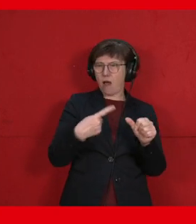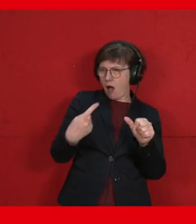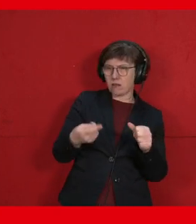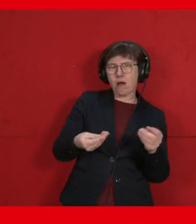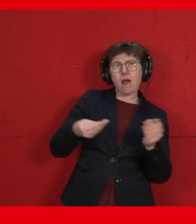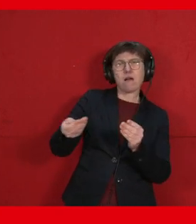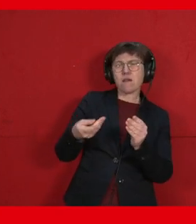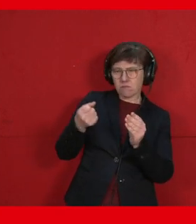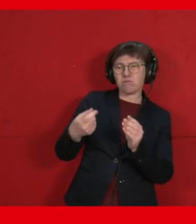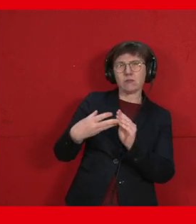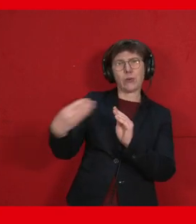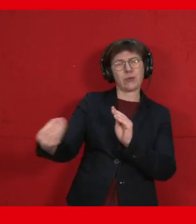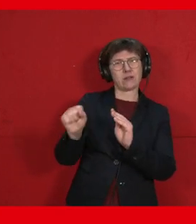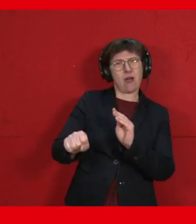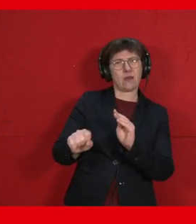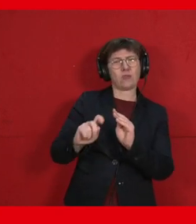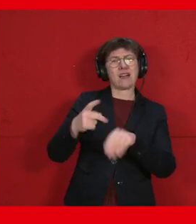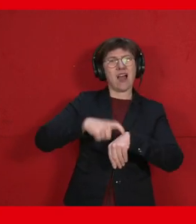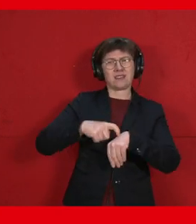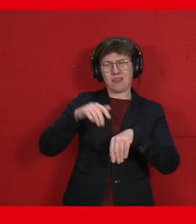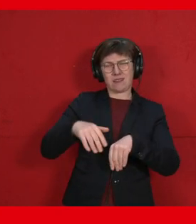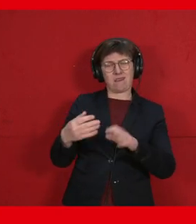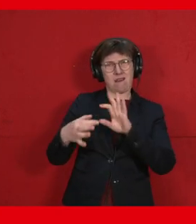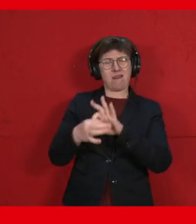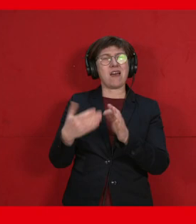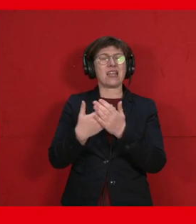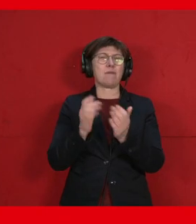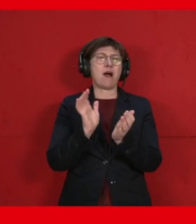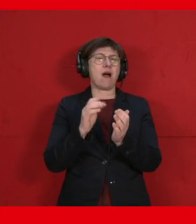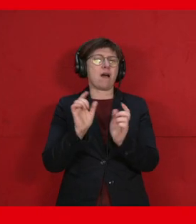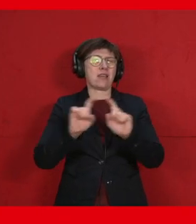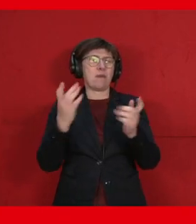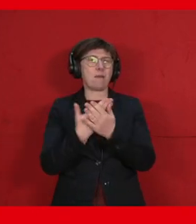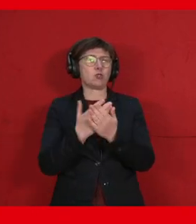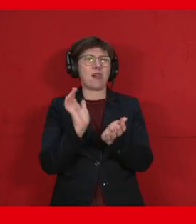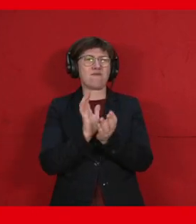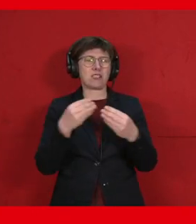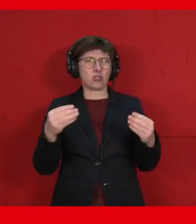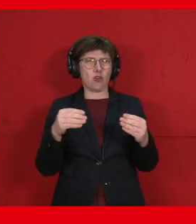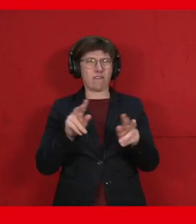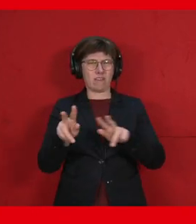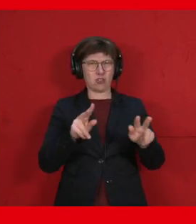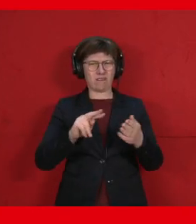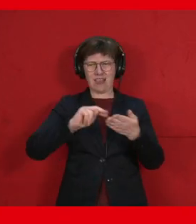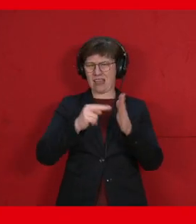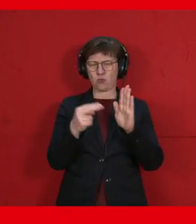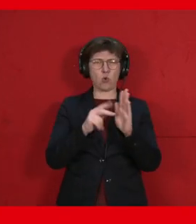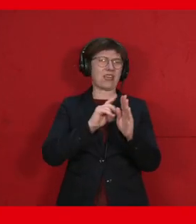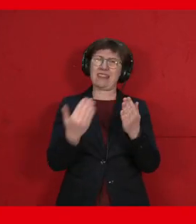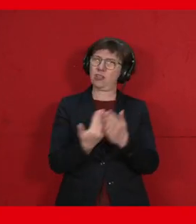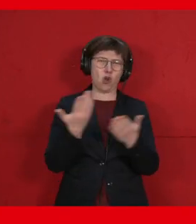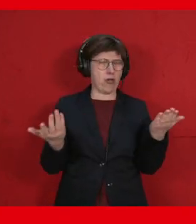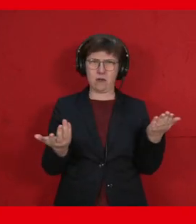das machen. Und gleichzeitig haben wir das. Ich greife mal das Thema Wasserstoffwirtschaft auf. Das ist ja eine Technologie, die ist nicht